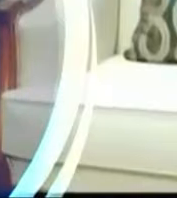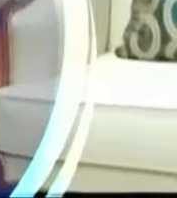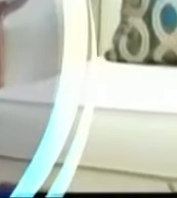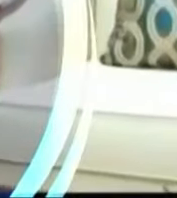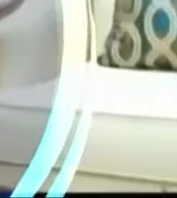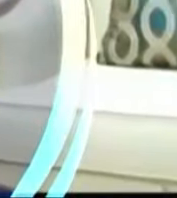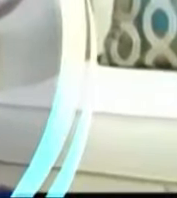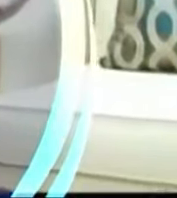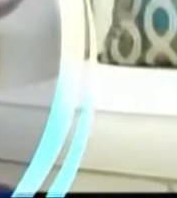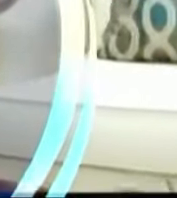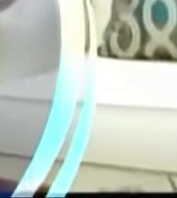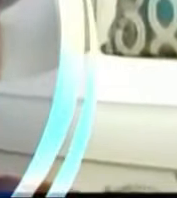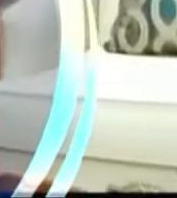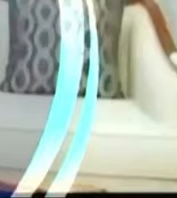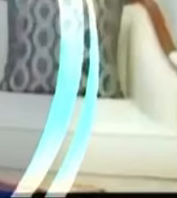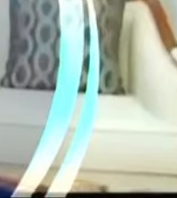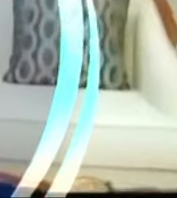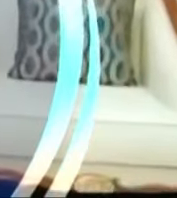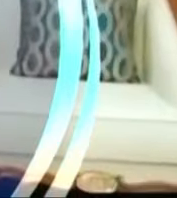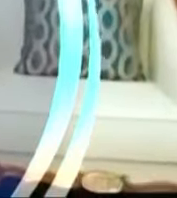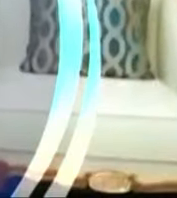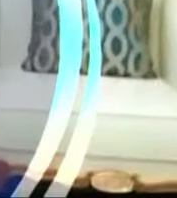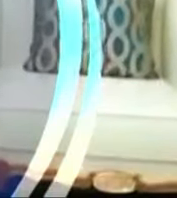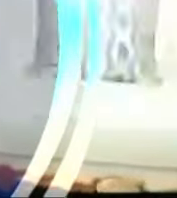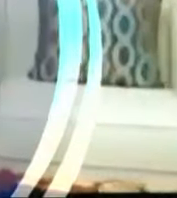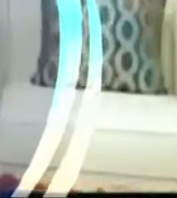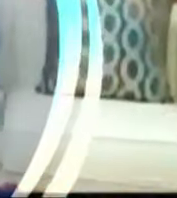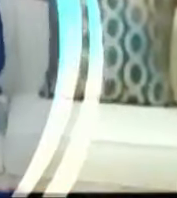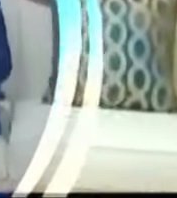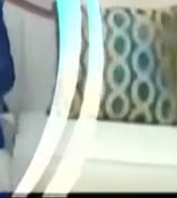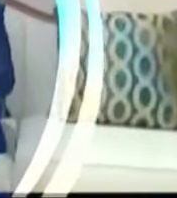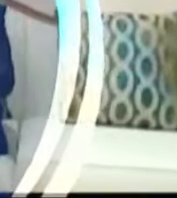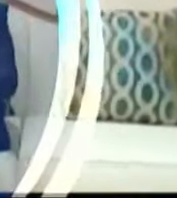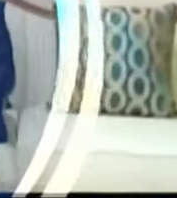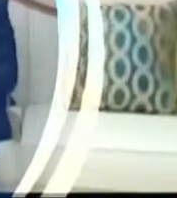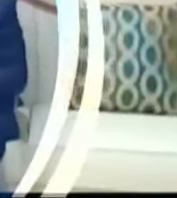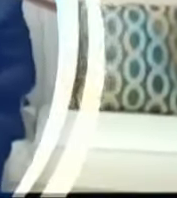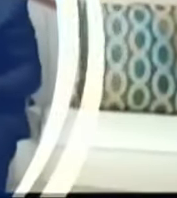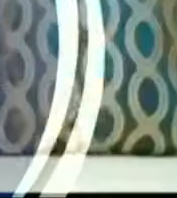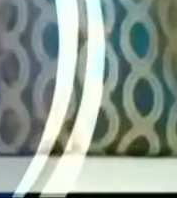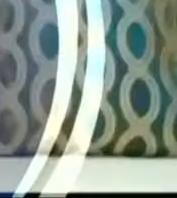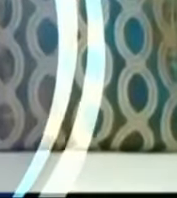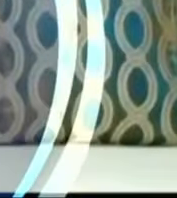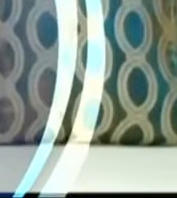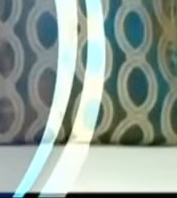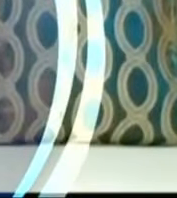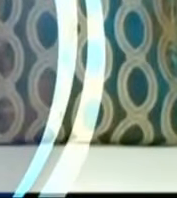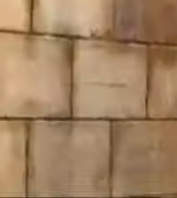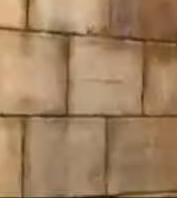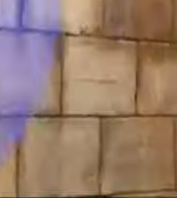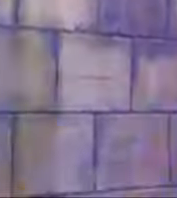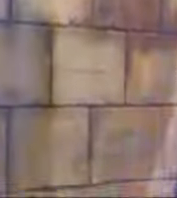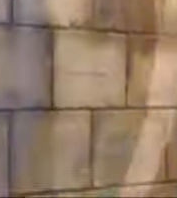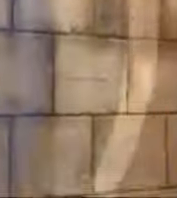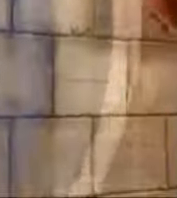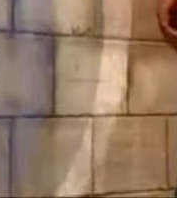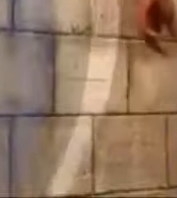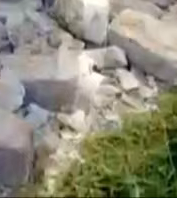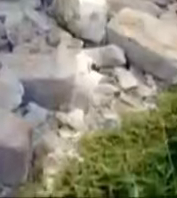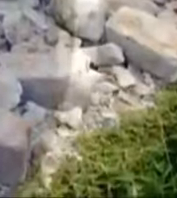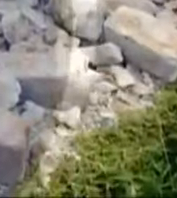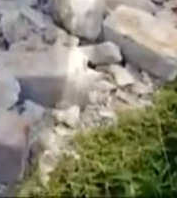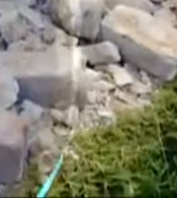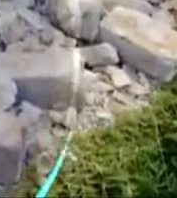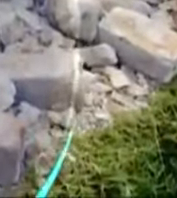rapport préliminaire de la mission de l'informateur, le détail dans un instant. Également au sommaire, les bourgmestres de la commune des